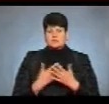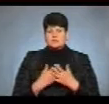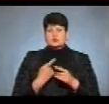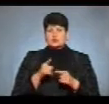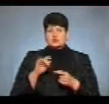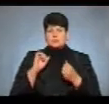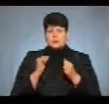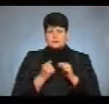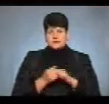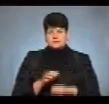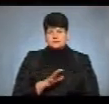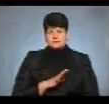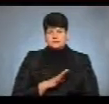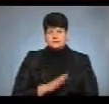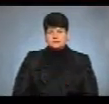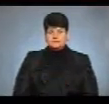відбулося.